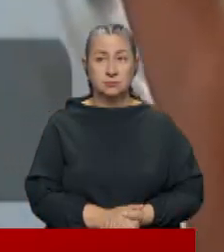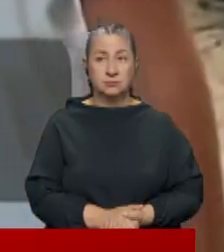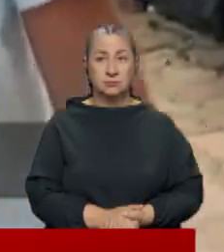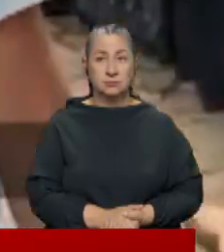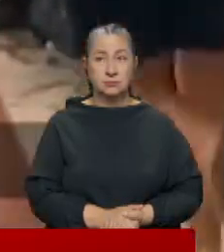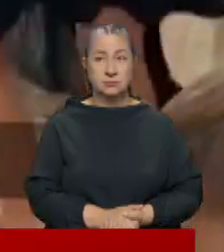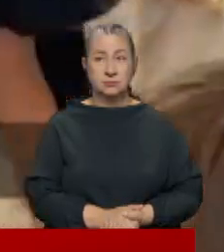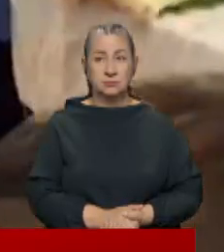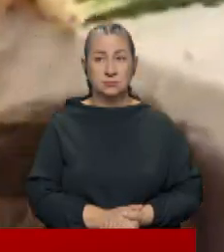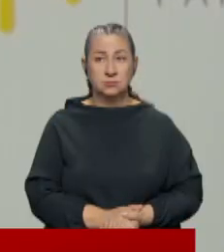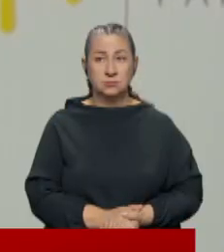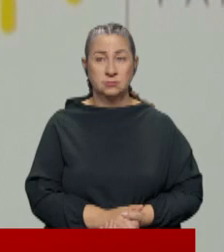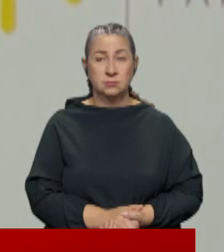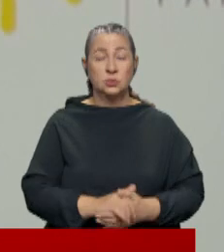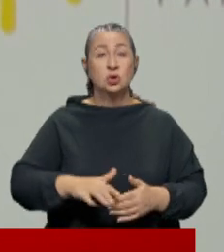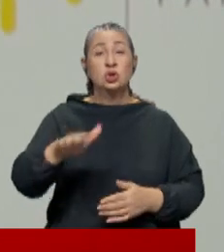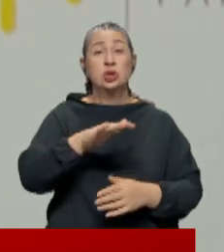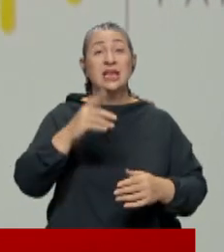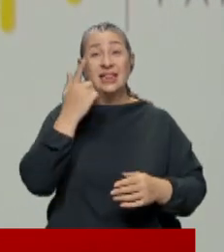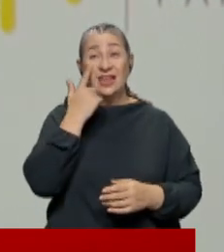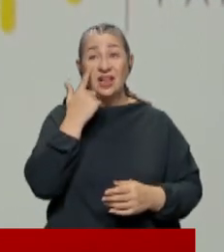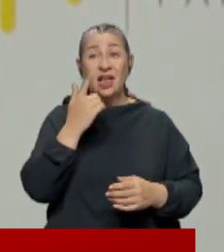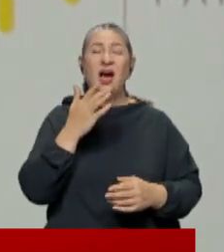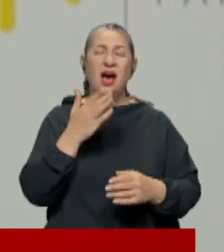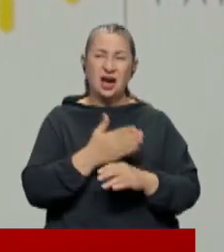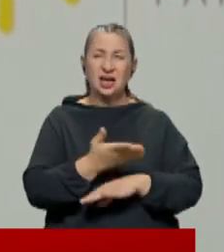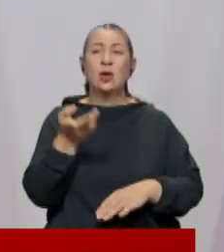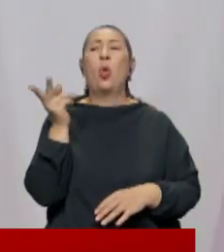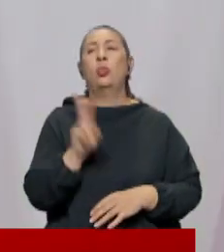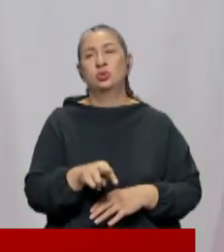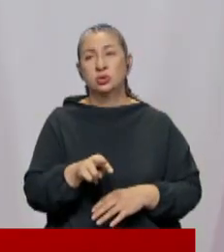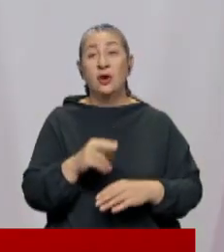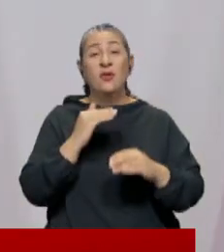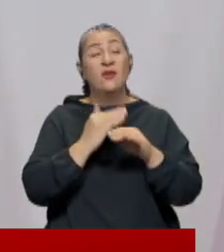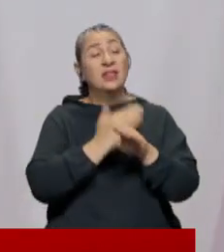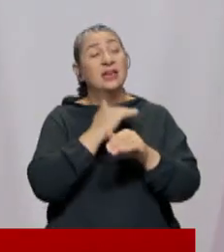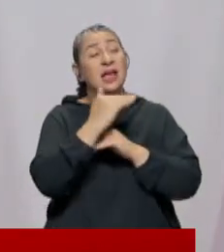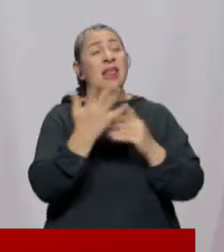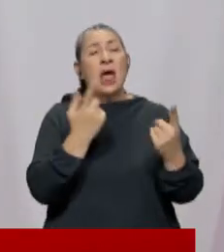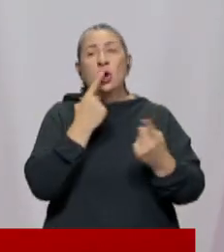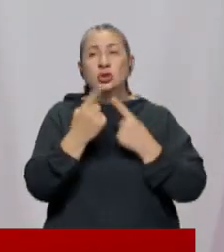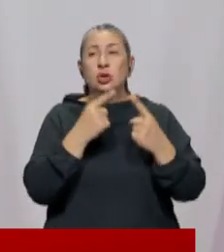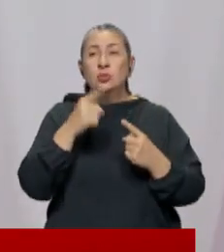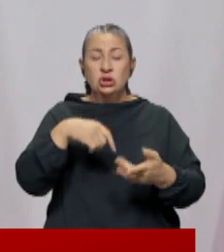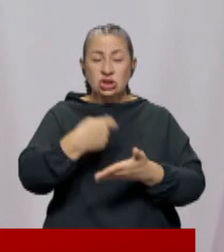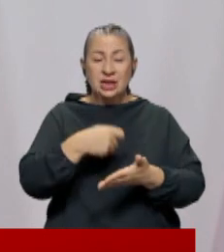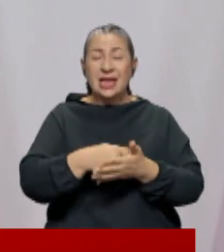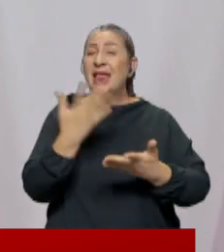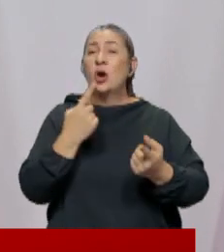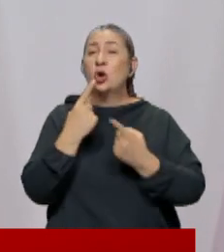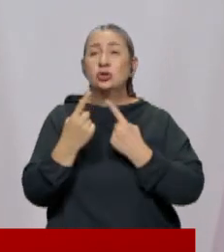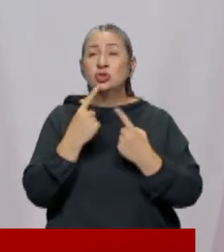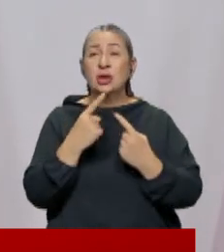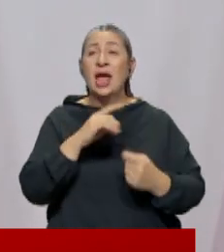600 tane araba 120 TL. Sosyal devlet hakikaten ölmüş. Vatandaşımız ne konuşuyorsa, şu çarşıda ne